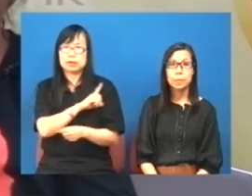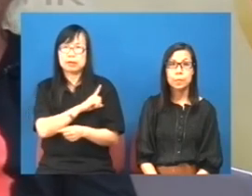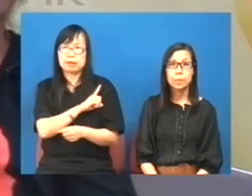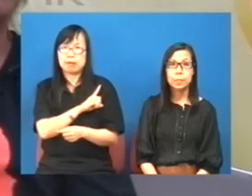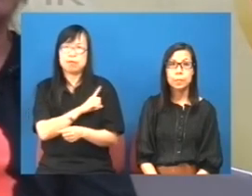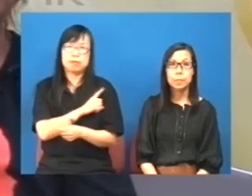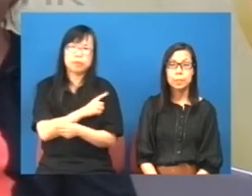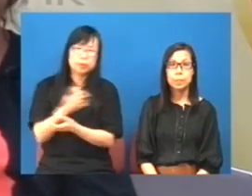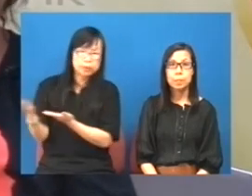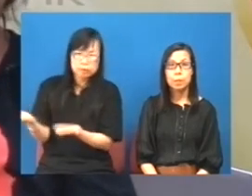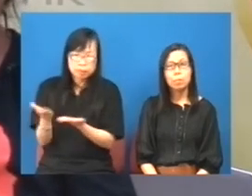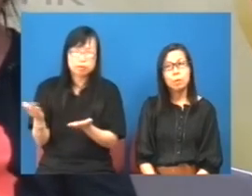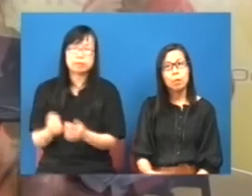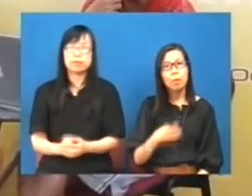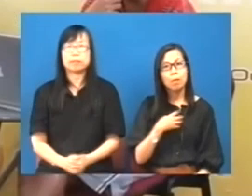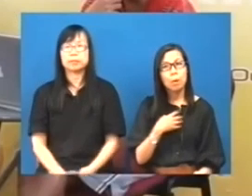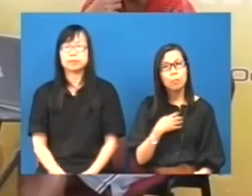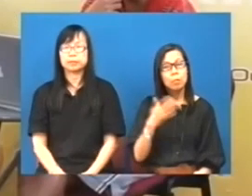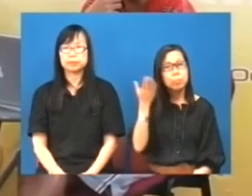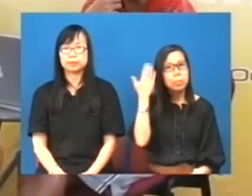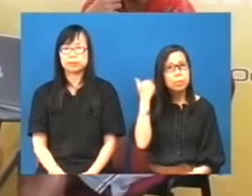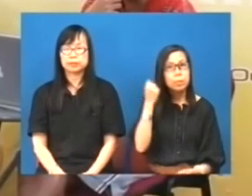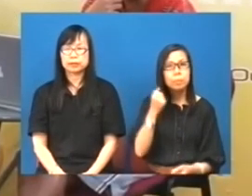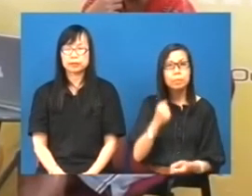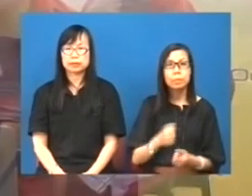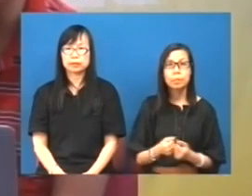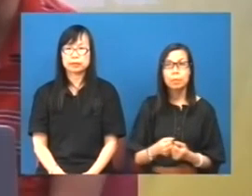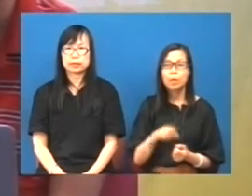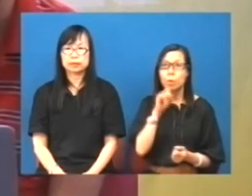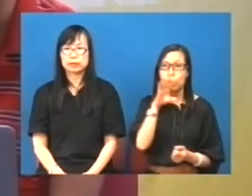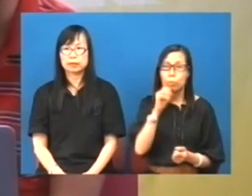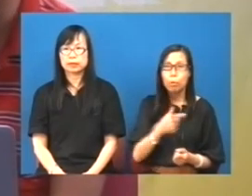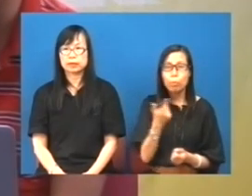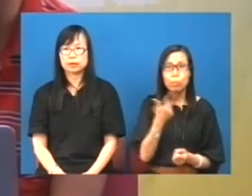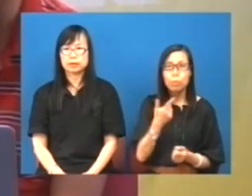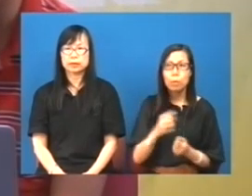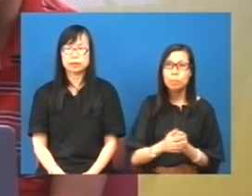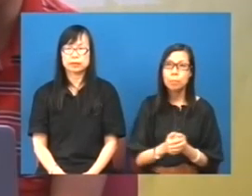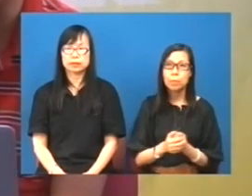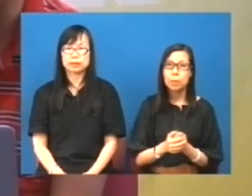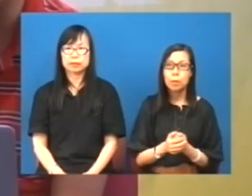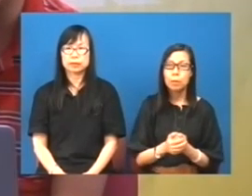比較難剛才我們也說了很多其實我們很多時候搞一些國際的